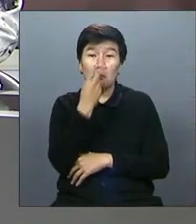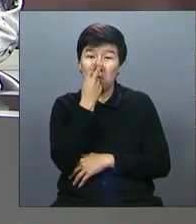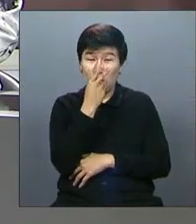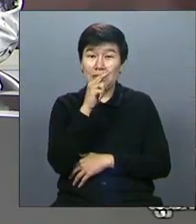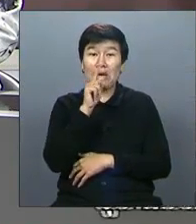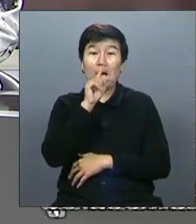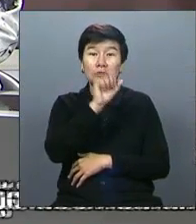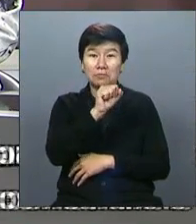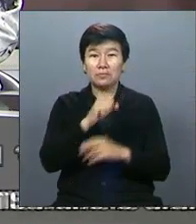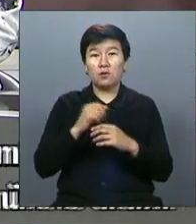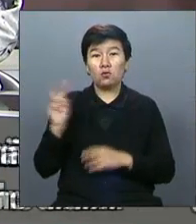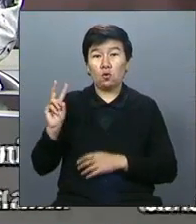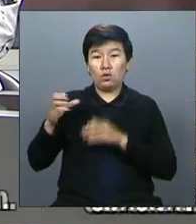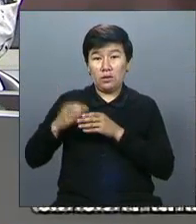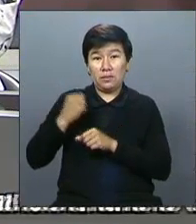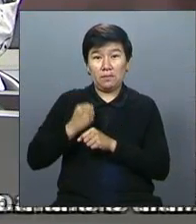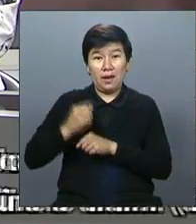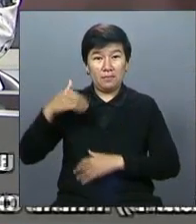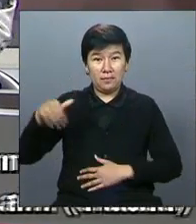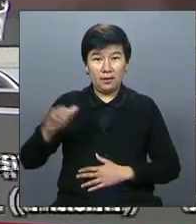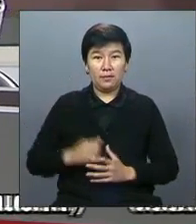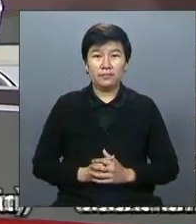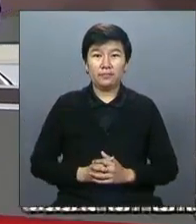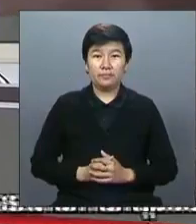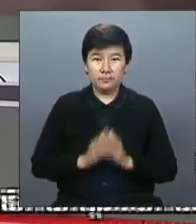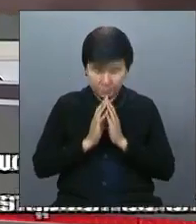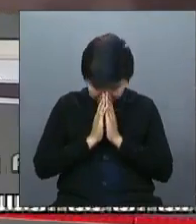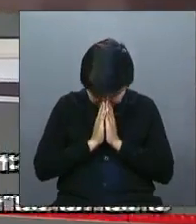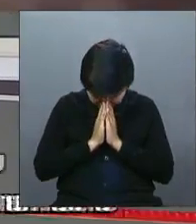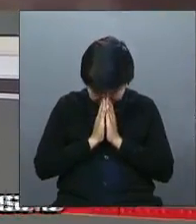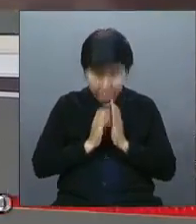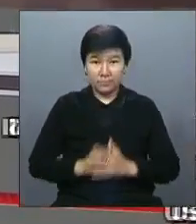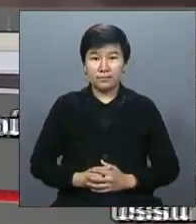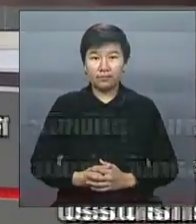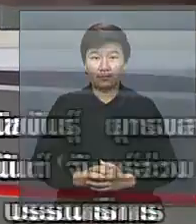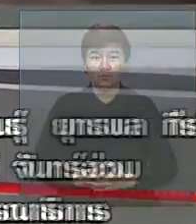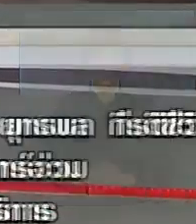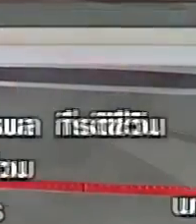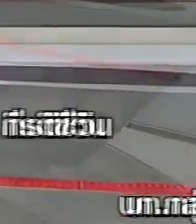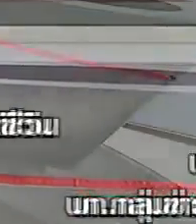งสองคนและทีมงานลาไปก่อนสวัสดีค่ะ สวัสดีค่ะ